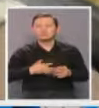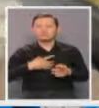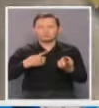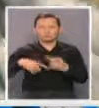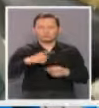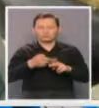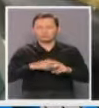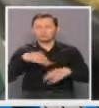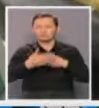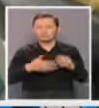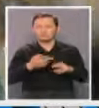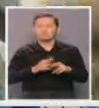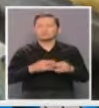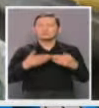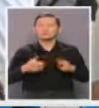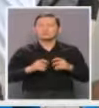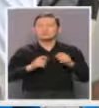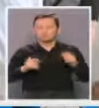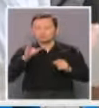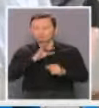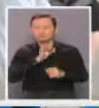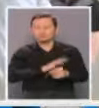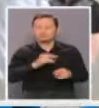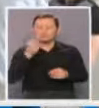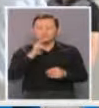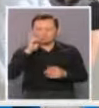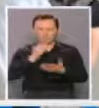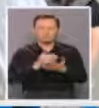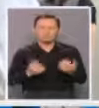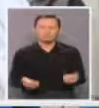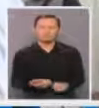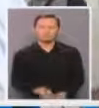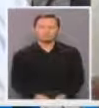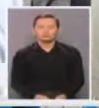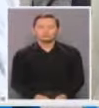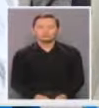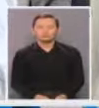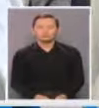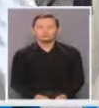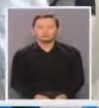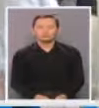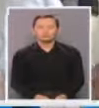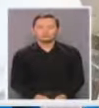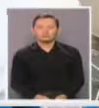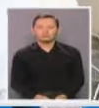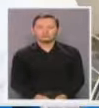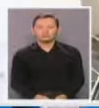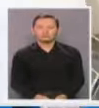для увеличения объема выпускаемой продукции могут воспользоваться мерами господдержки.